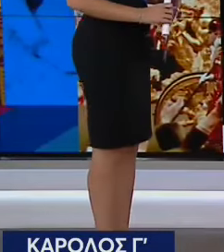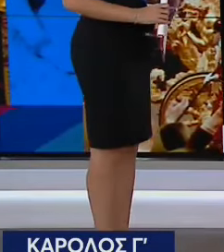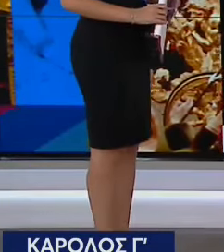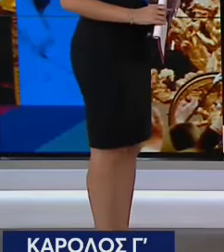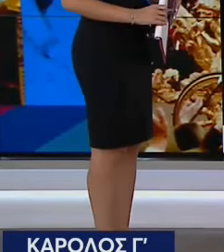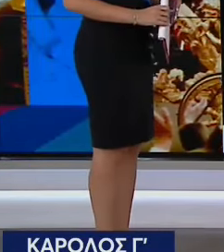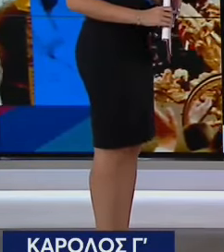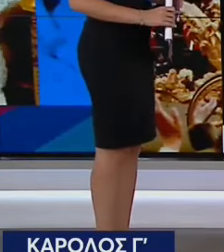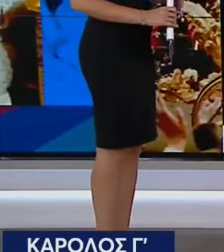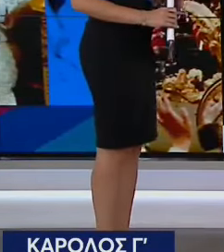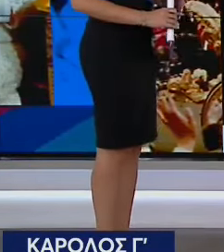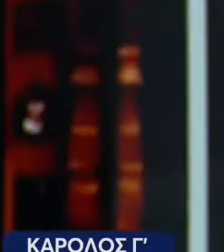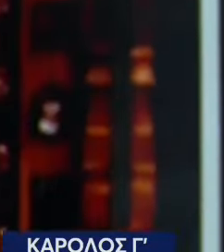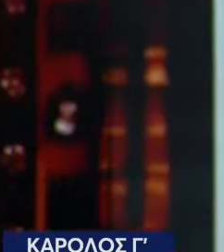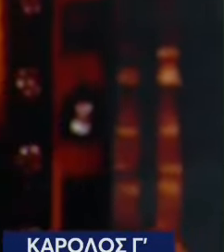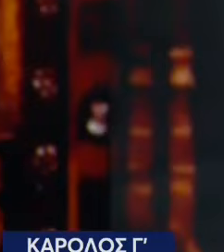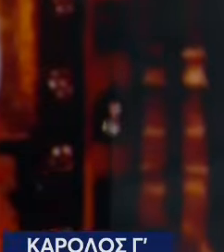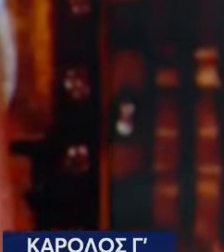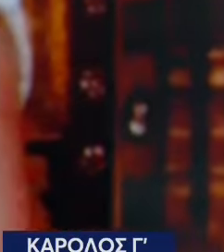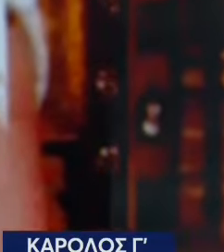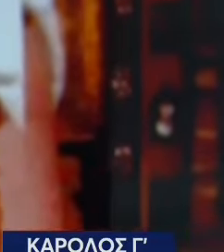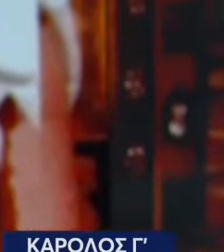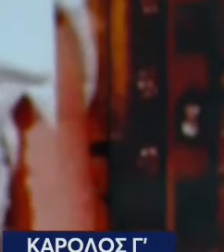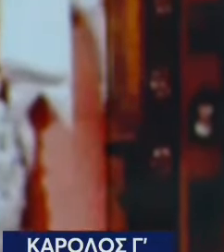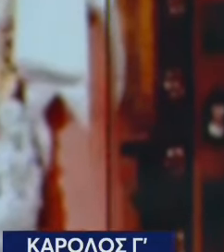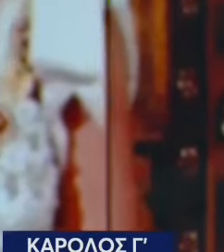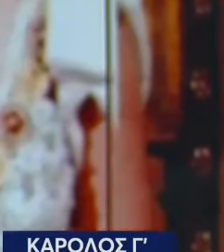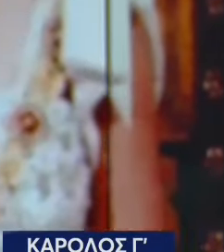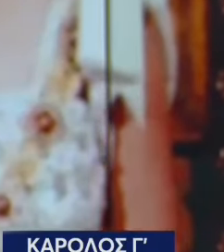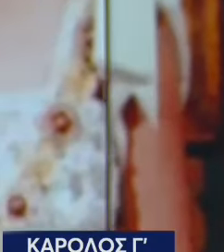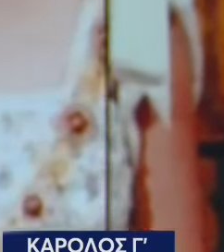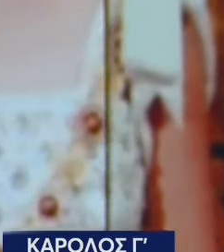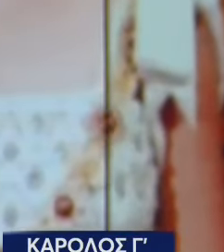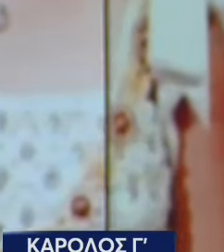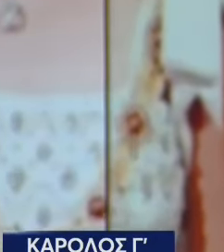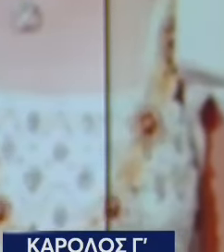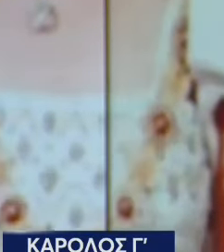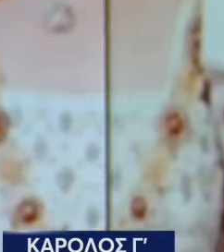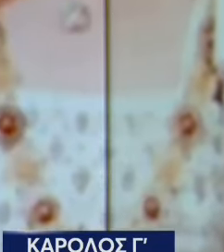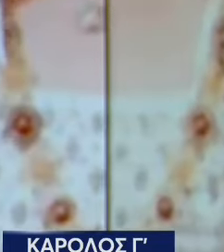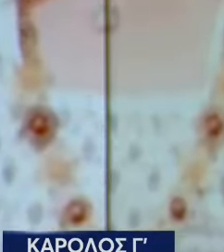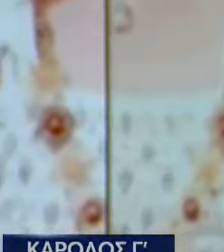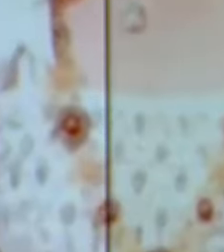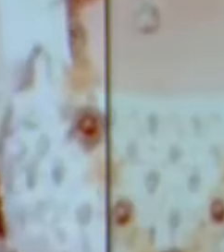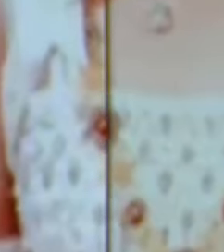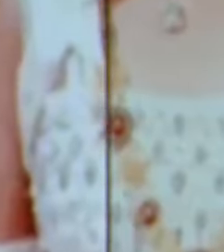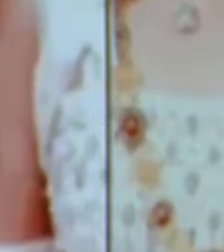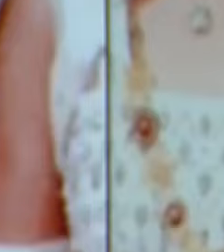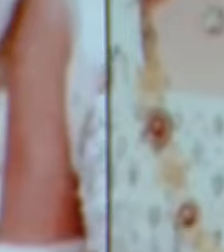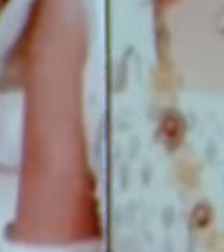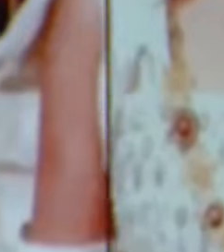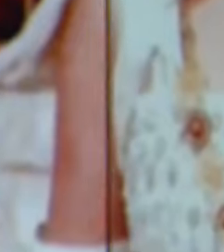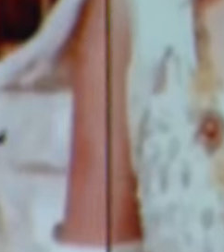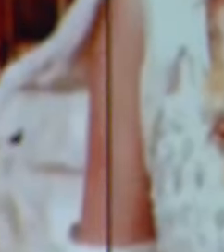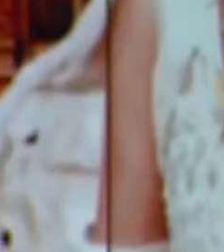αυτό προκύπτει από παλαιότερες δηλώσεις του, σύμφωνα με τις οποίες θέλει να μειώσει το προσωπικό στο παλάτι, να αλλάξει